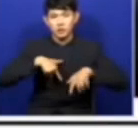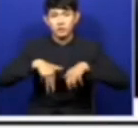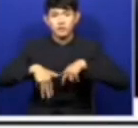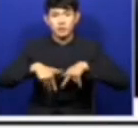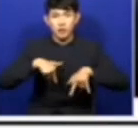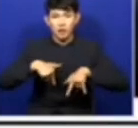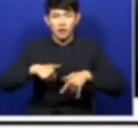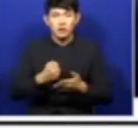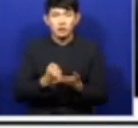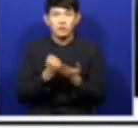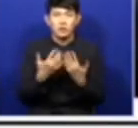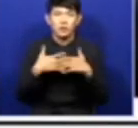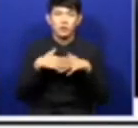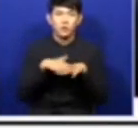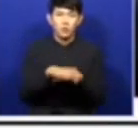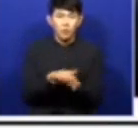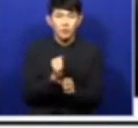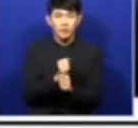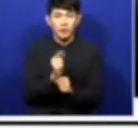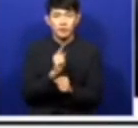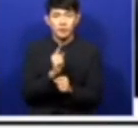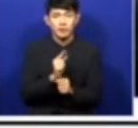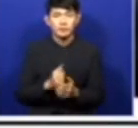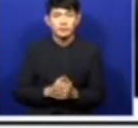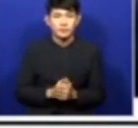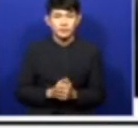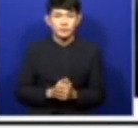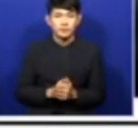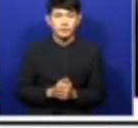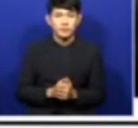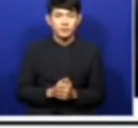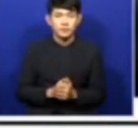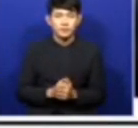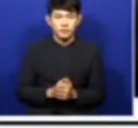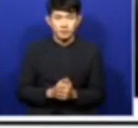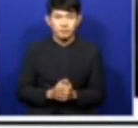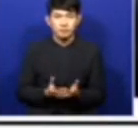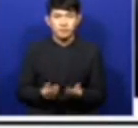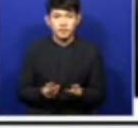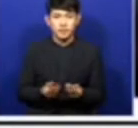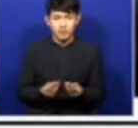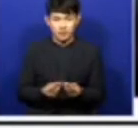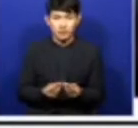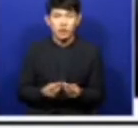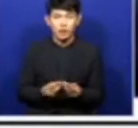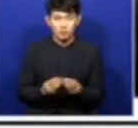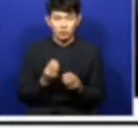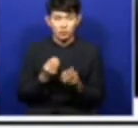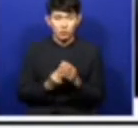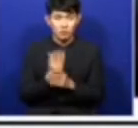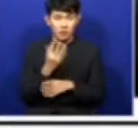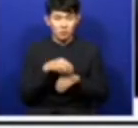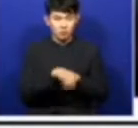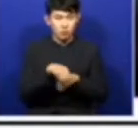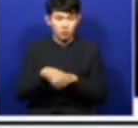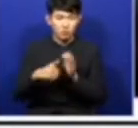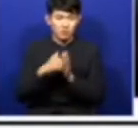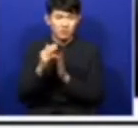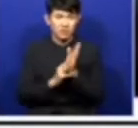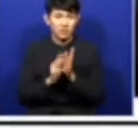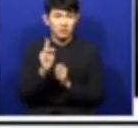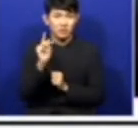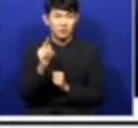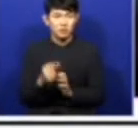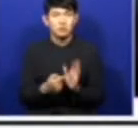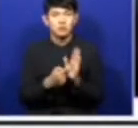ข้ามามีส่วนร่วมในการที่จะสร้างพื้นที่สีเขียวเพิ่มขึ้นยกตัวอย่างท่านประธ